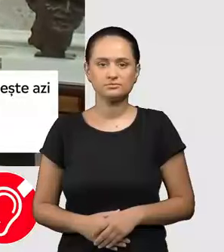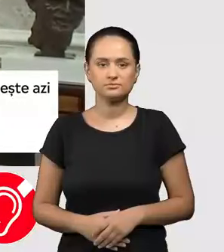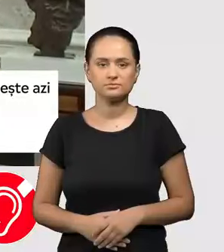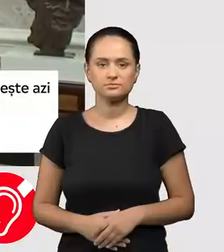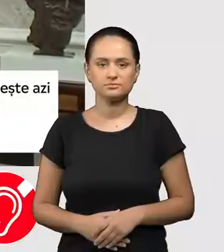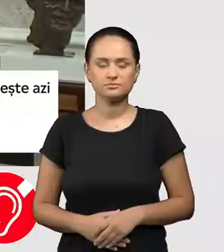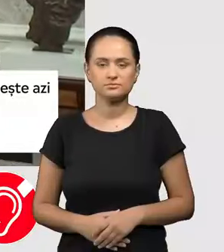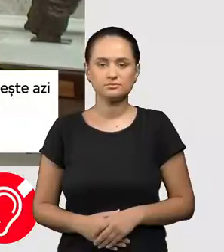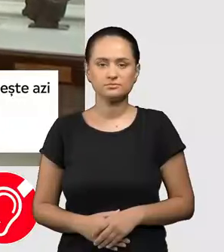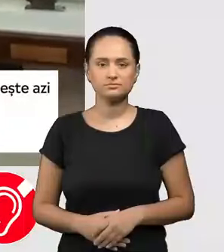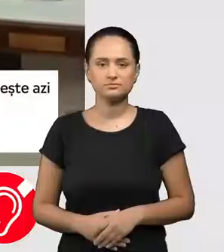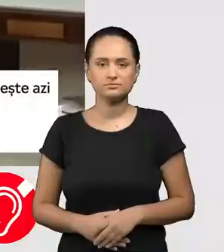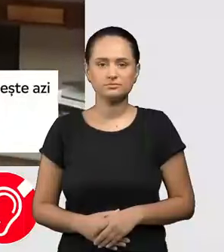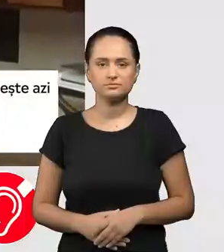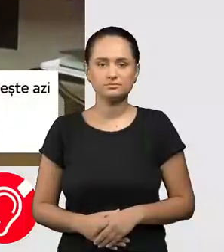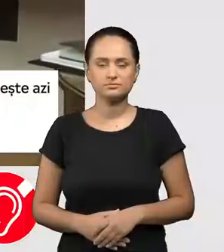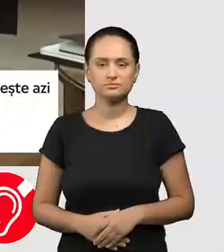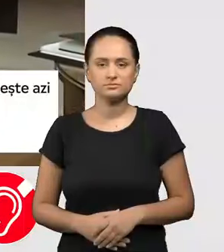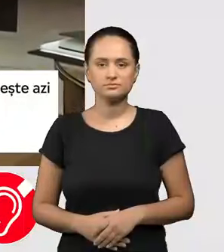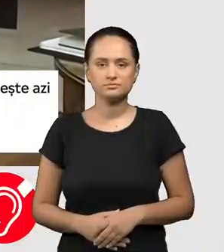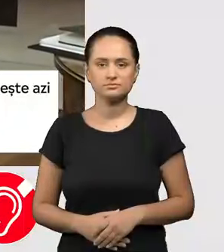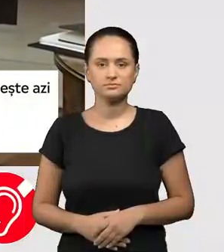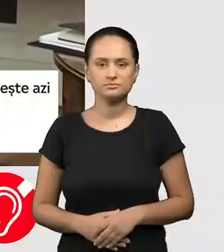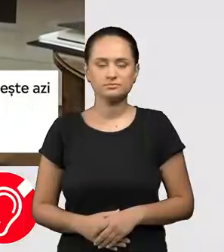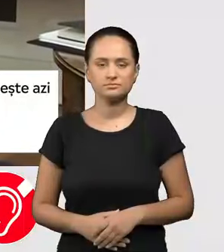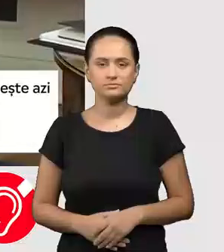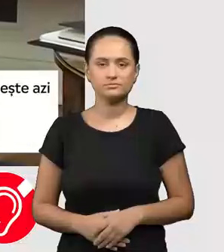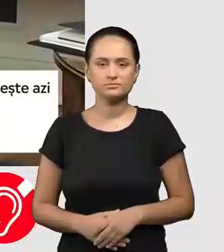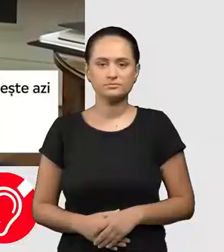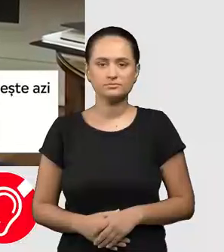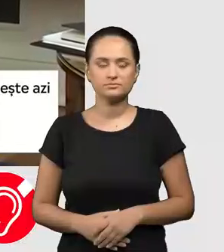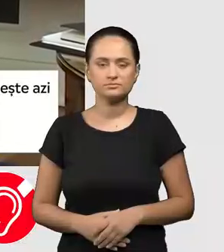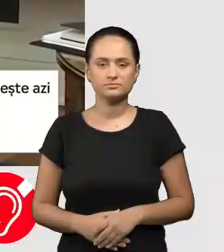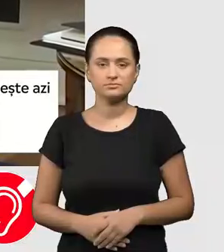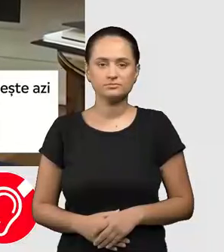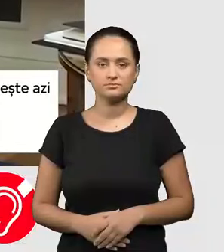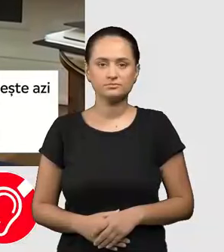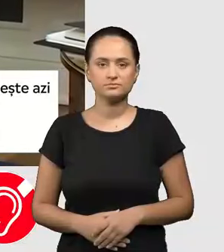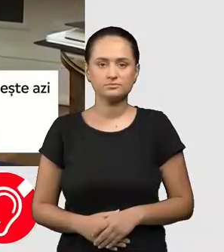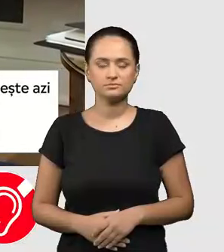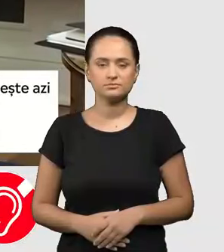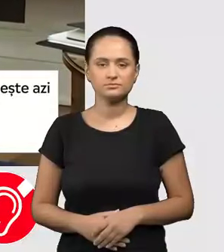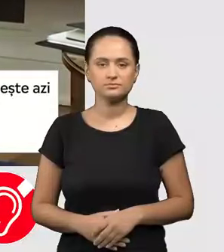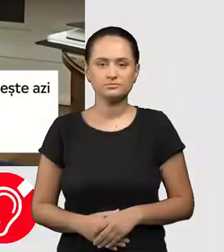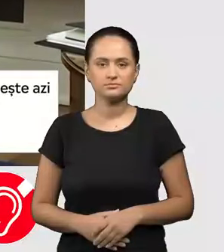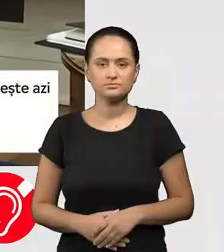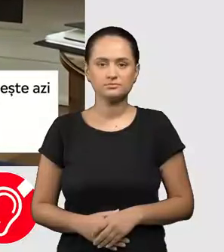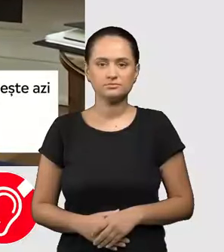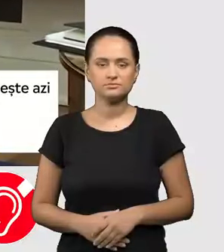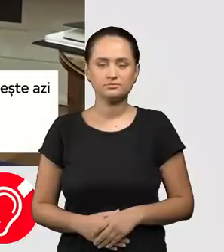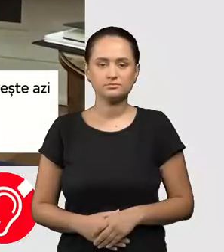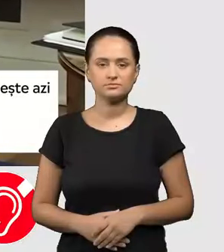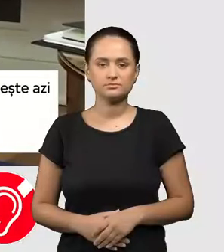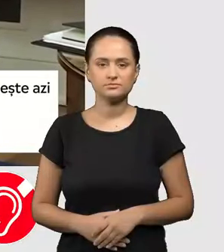trecută au fost bombardamente în toată fâșia, dar și în celelalte teritorii palestiniene, în special în Cisjordania,